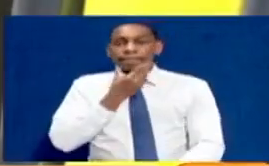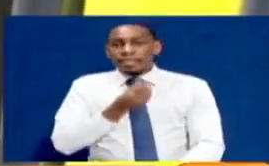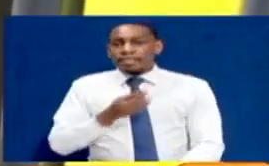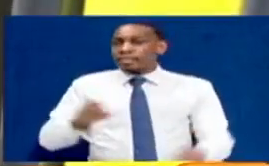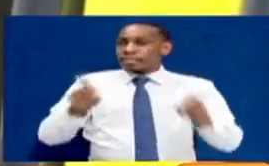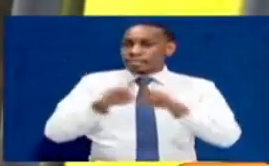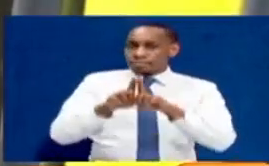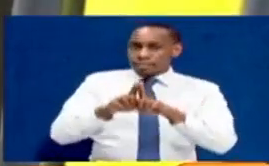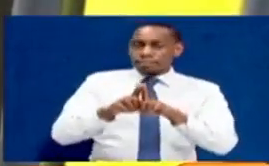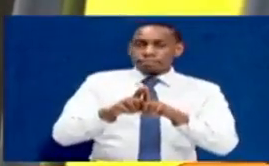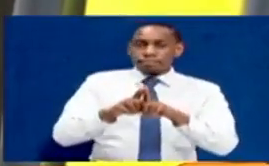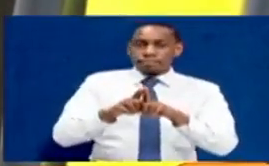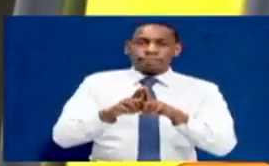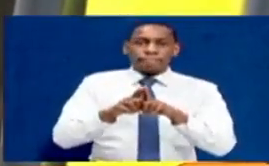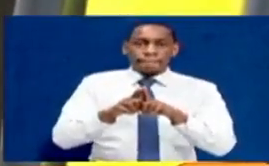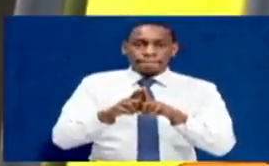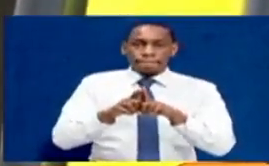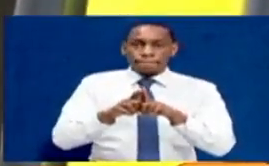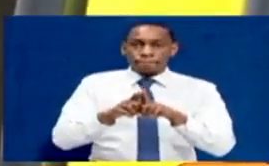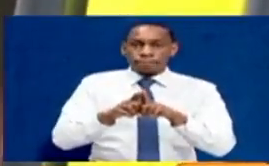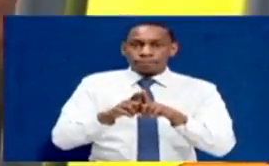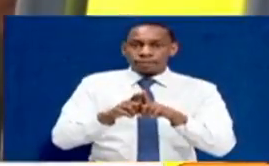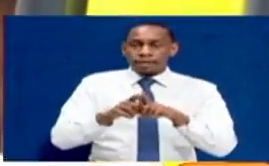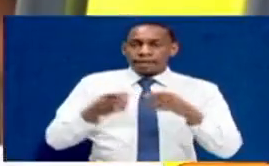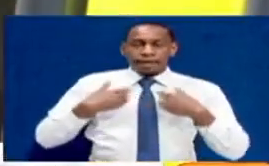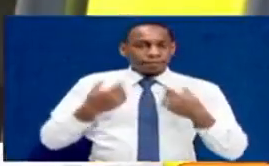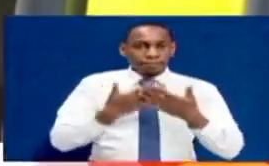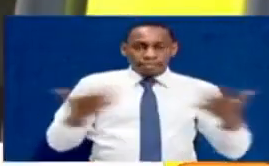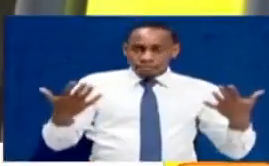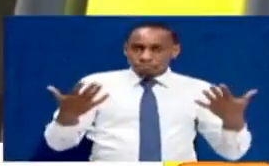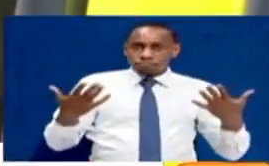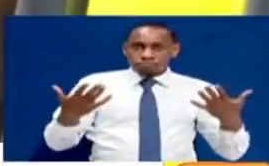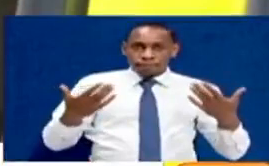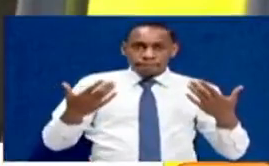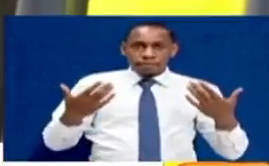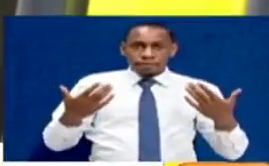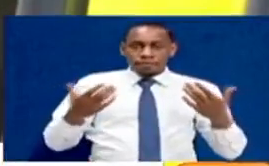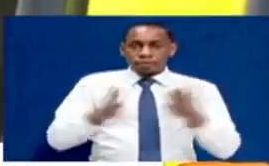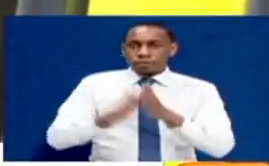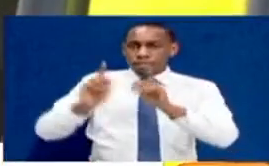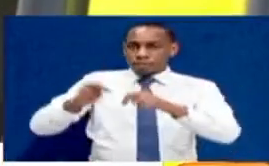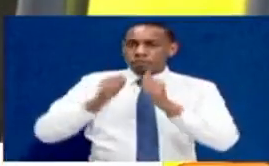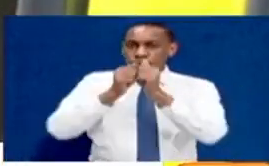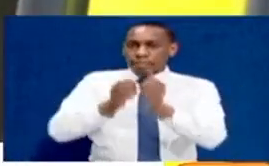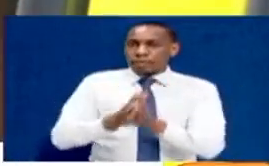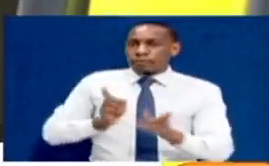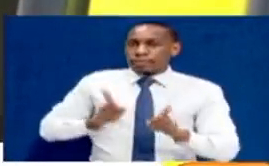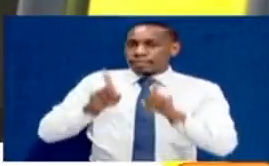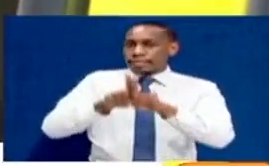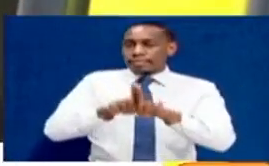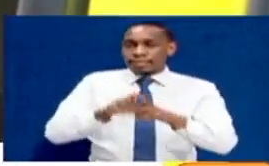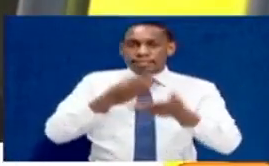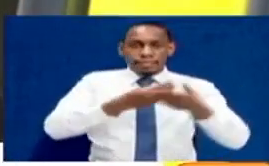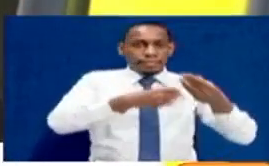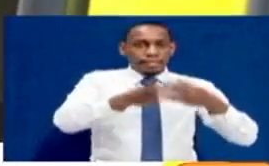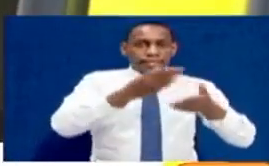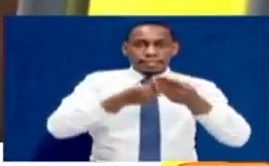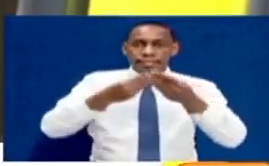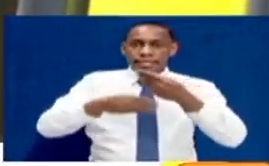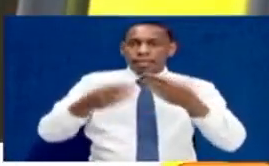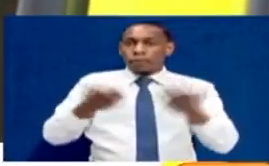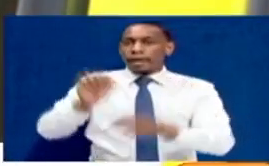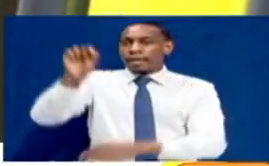Sasa tunabeba mashoti, ma vest hivi, maviatu, mimi na dadangu tuko pamoja. Tunaenda tunauzia